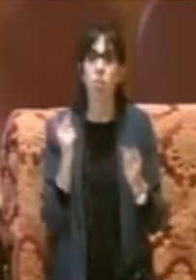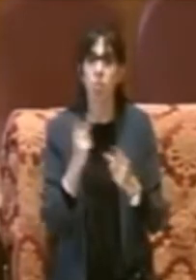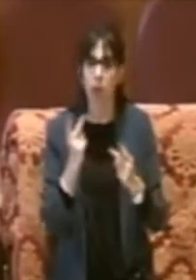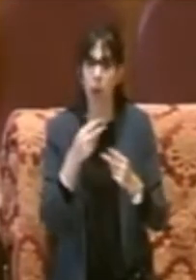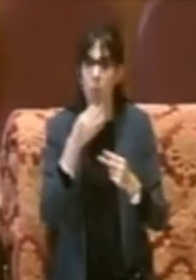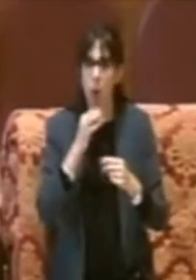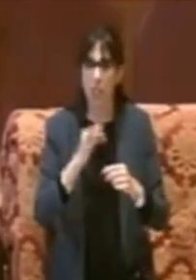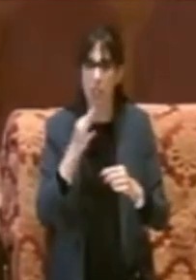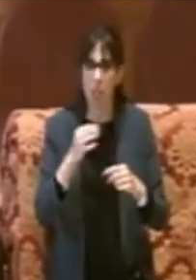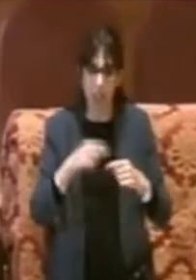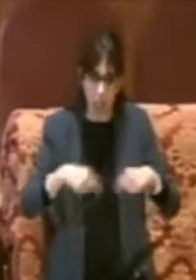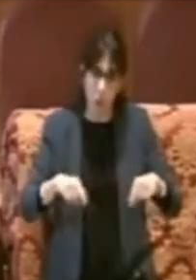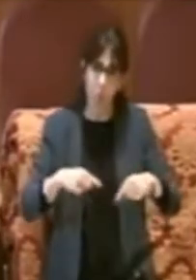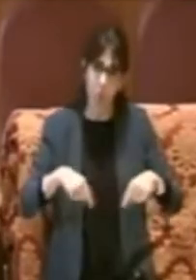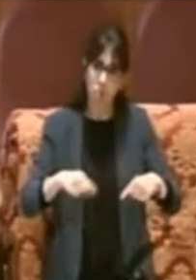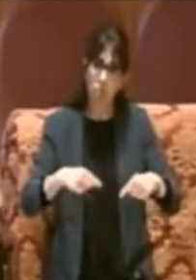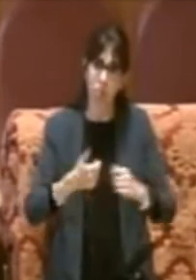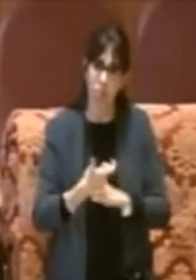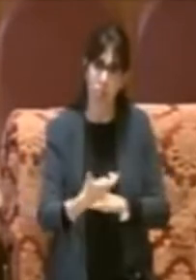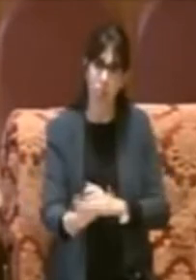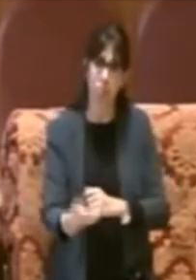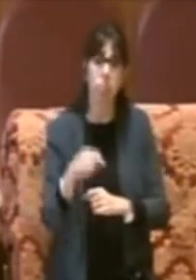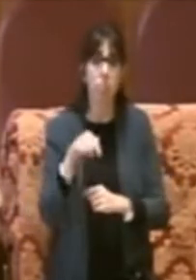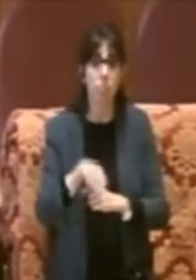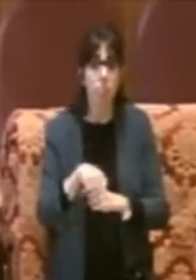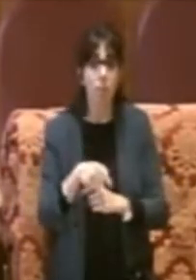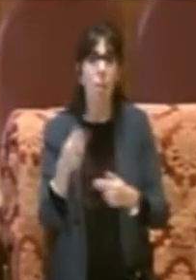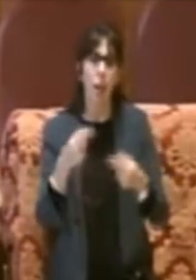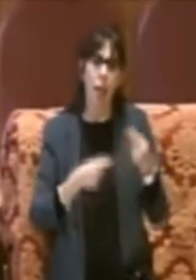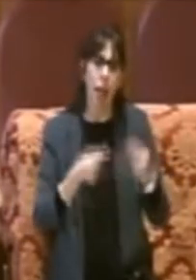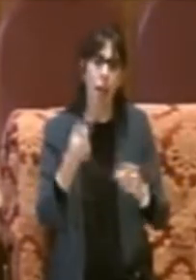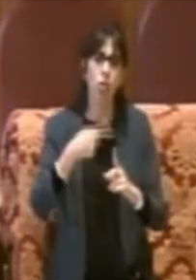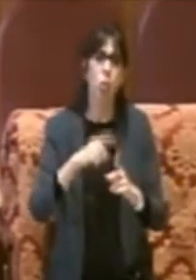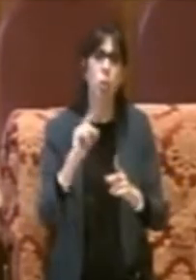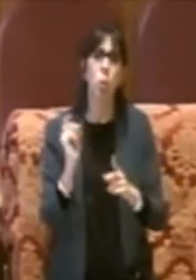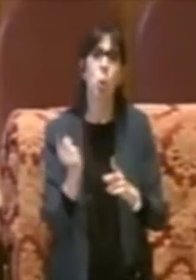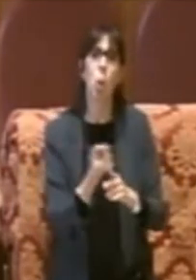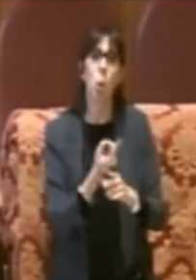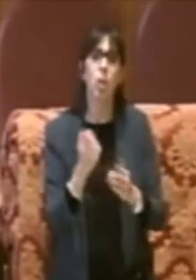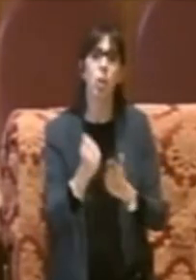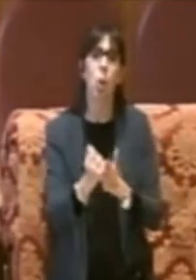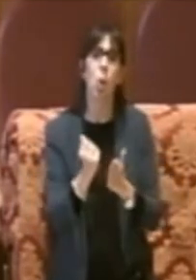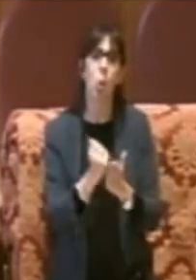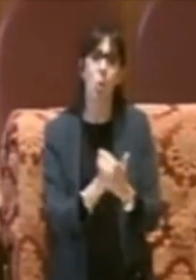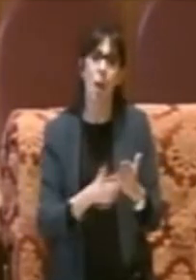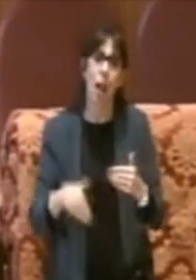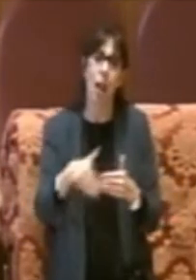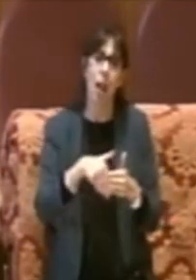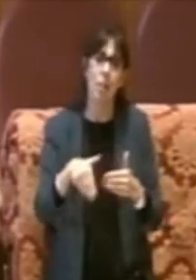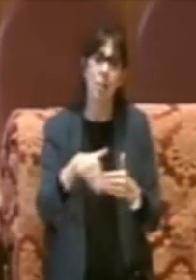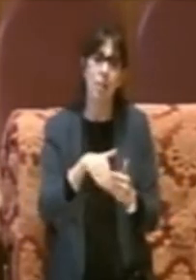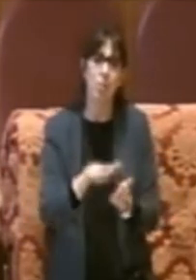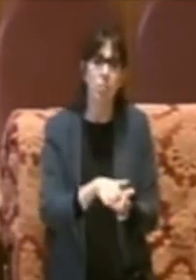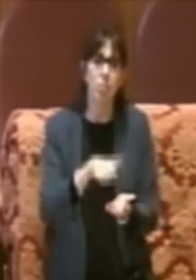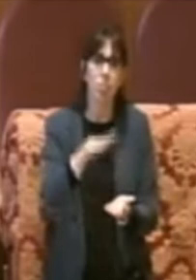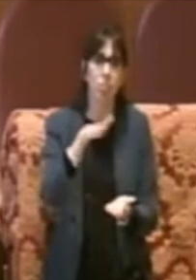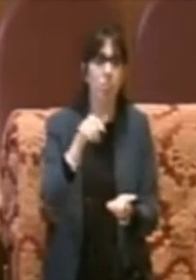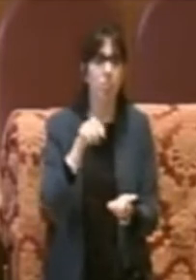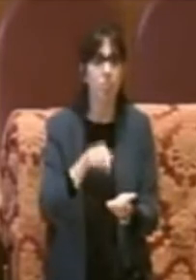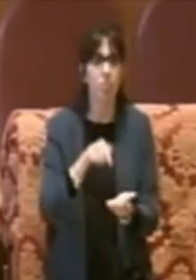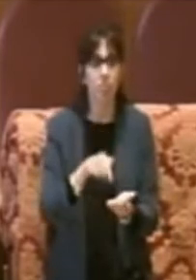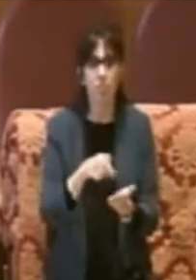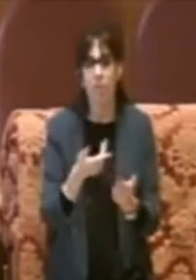in cui il il bilancio e tutti i documenti che ovviamente compongono il set direi ormai